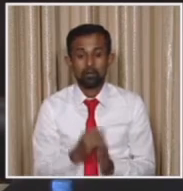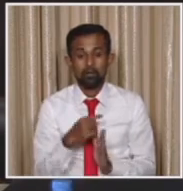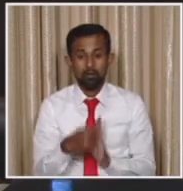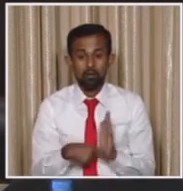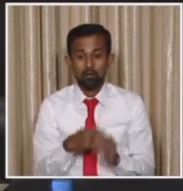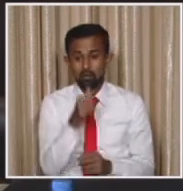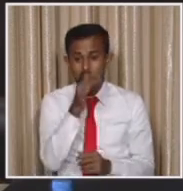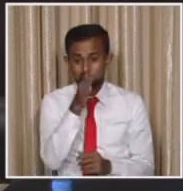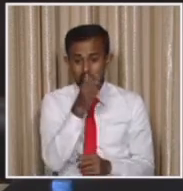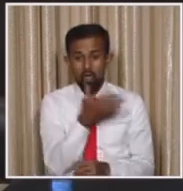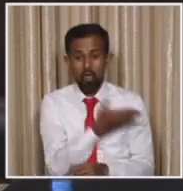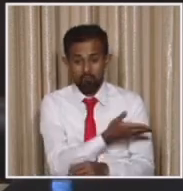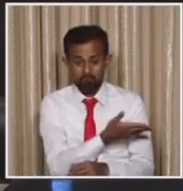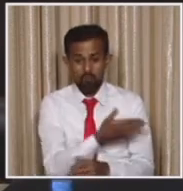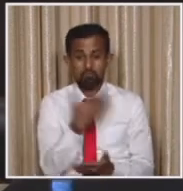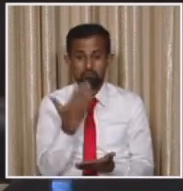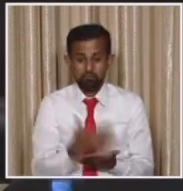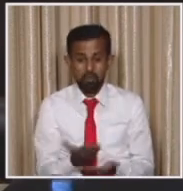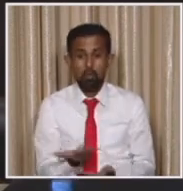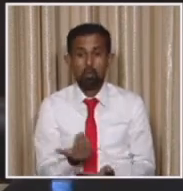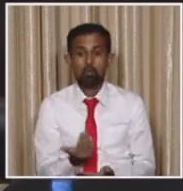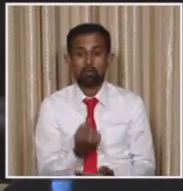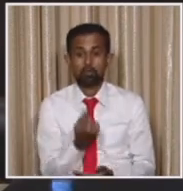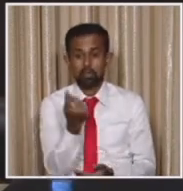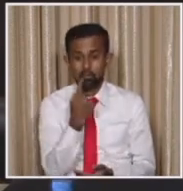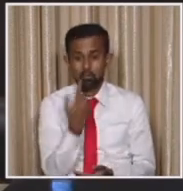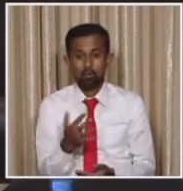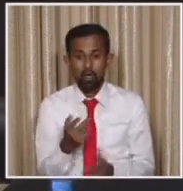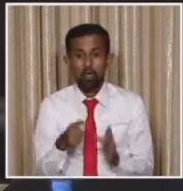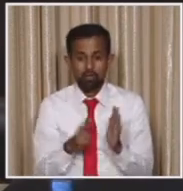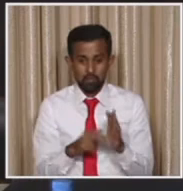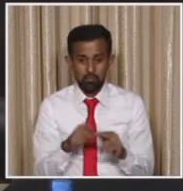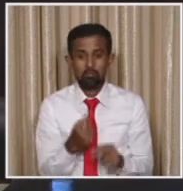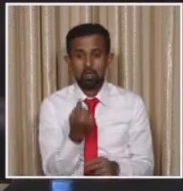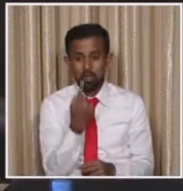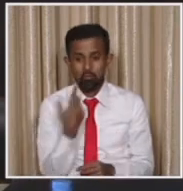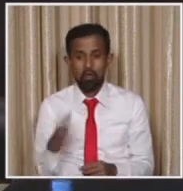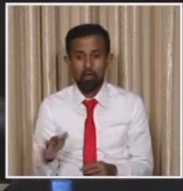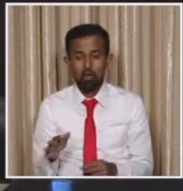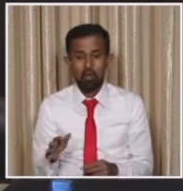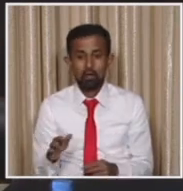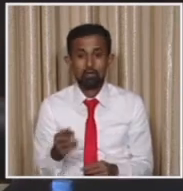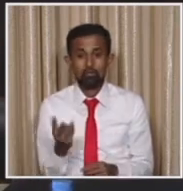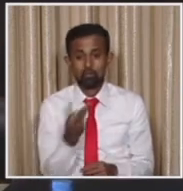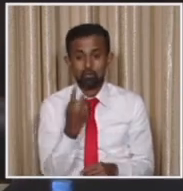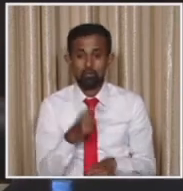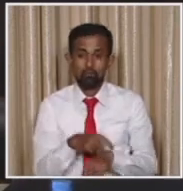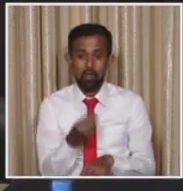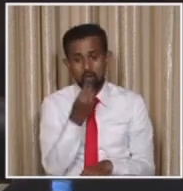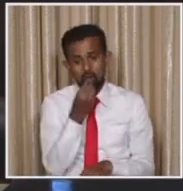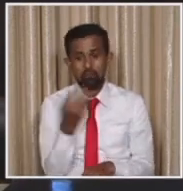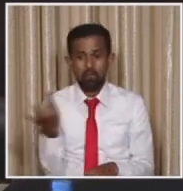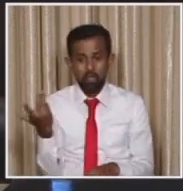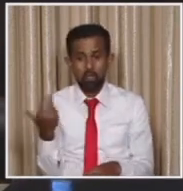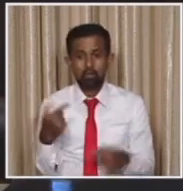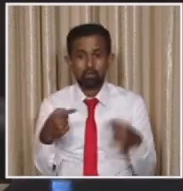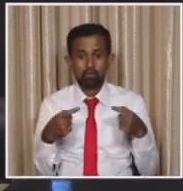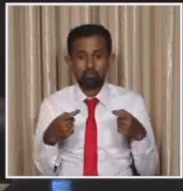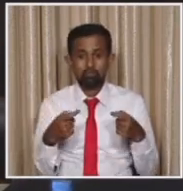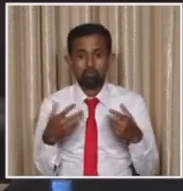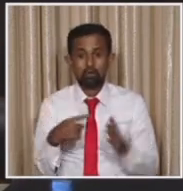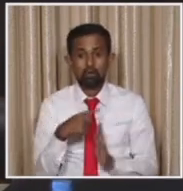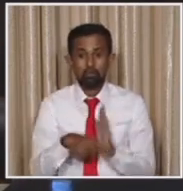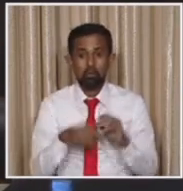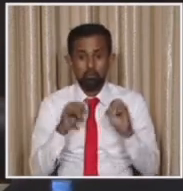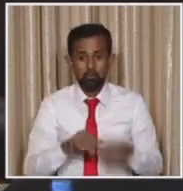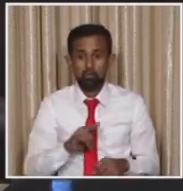them. ඒ කියන්නේ මේ සල්ලි මිනිස්සු අමාරුවෙන් ගෙවනවා. ගෙවා ගන්න බෑ, වේල් තුනක් කන්න බෑ, වෘත්තීය වේදියෝ රට දාලා